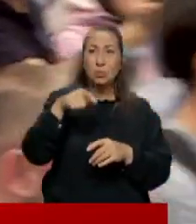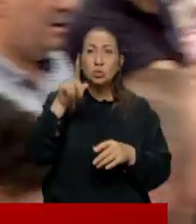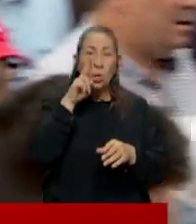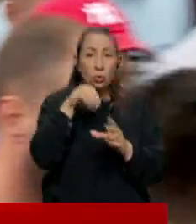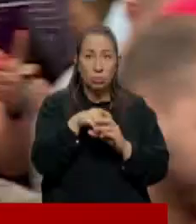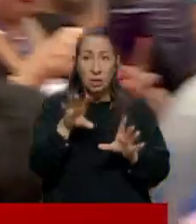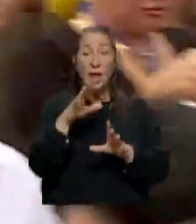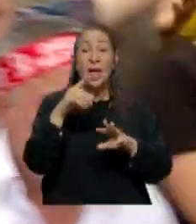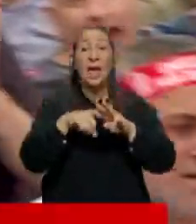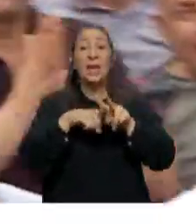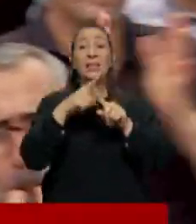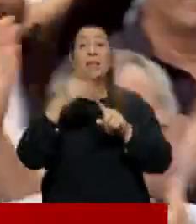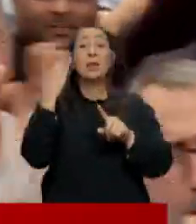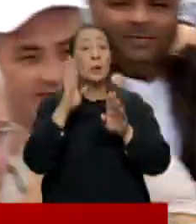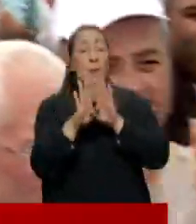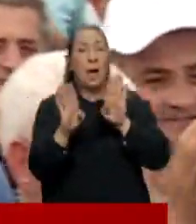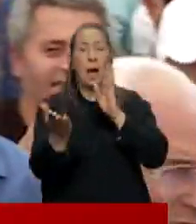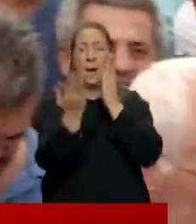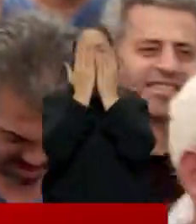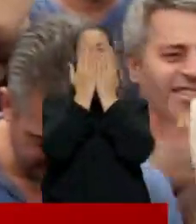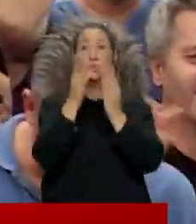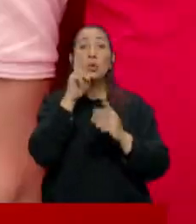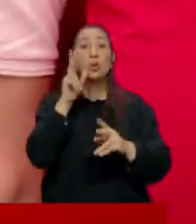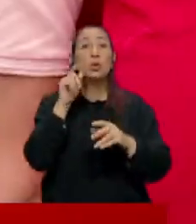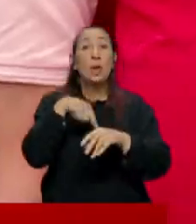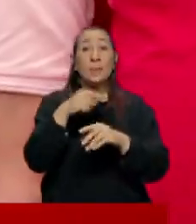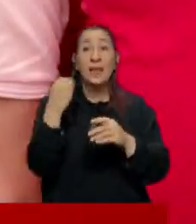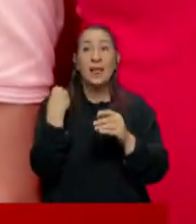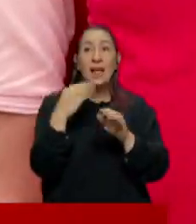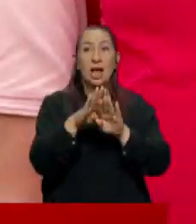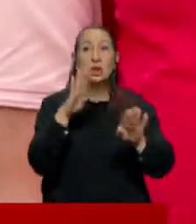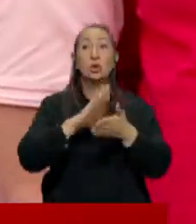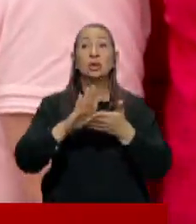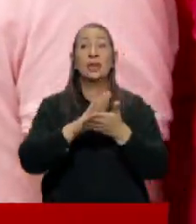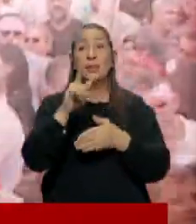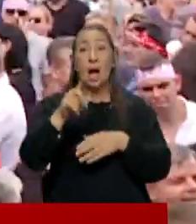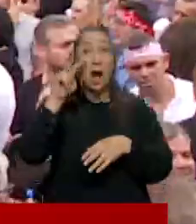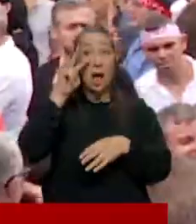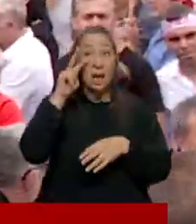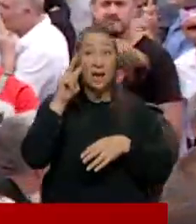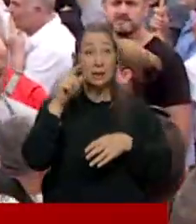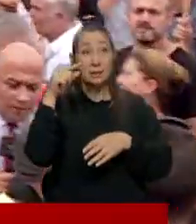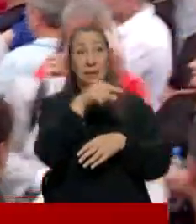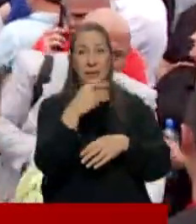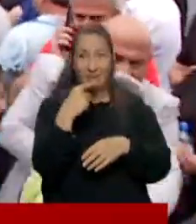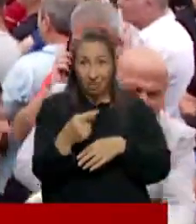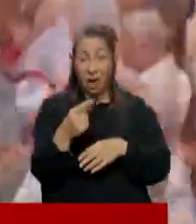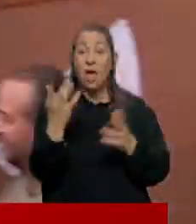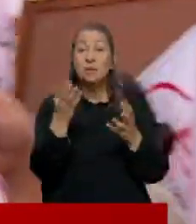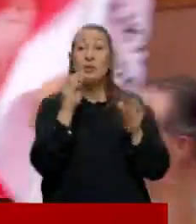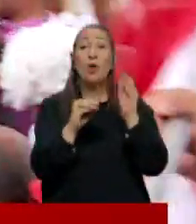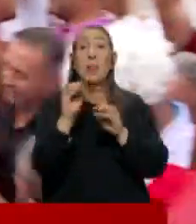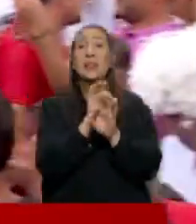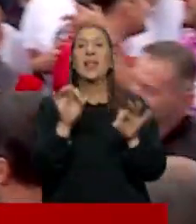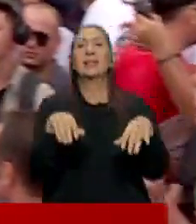eyt'lerin gözü daha önce kapıların kapandığı son dönemde yeniden aralandığı düzenlemede aralık ayı işaret edildi henüz